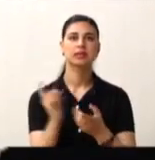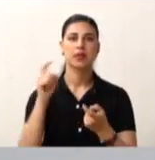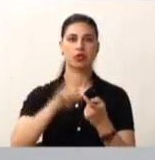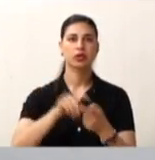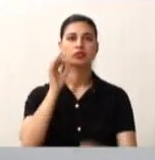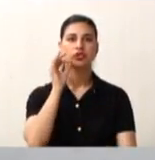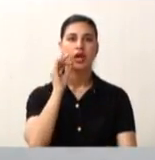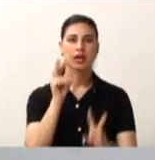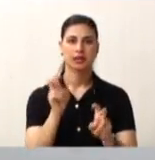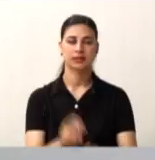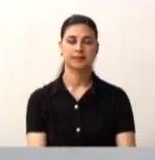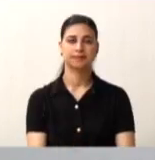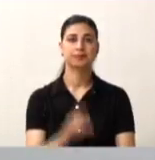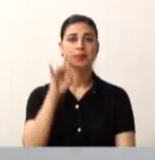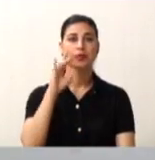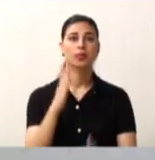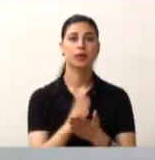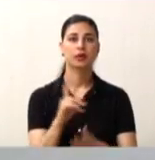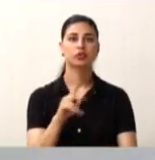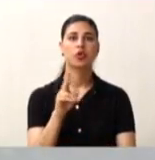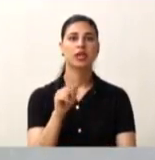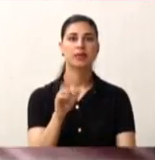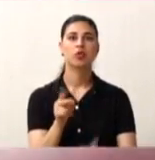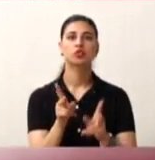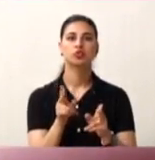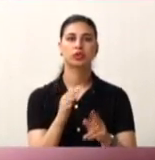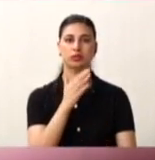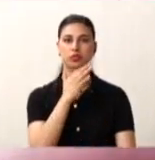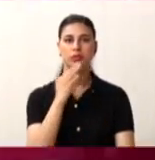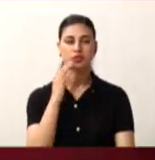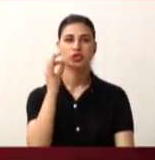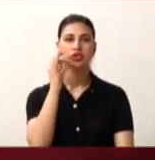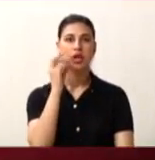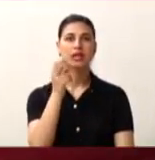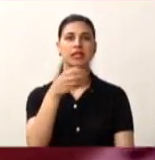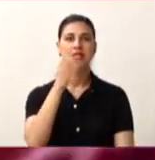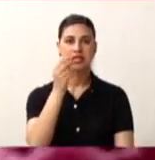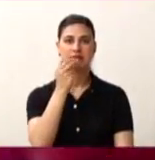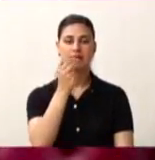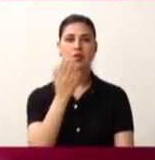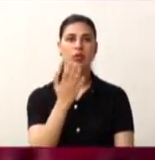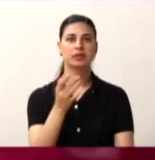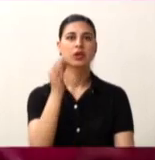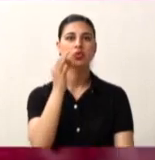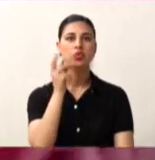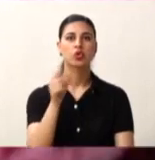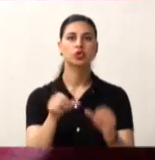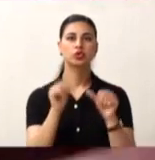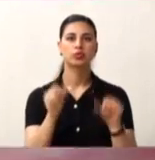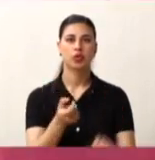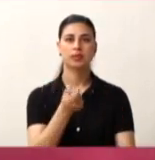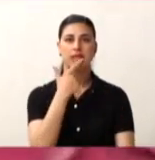დამოკიდებული შაქარზე. ცნობილია, რომ კიბოს უჯრედების უმრავლესობა შაქრით იკვებება, რომელსაც გლუკოზის ფორმით